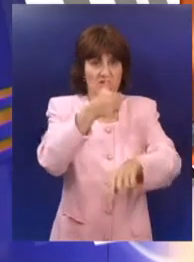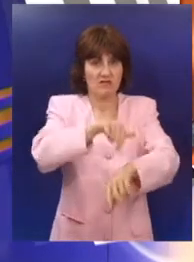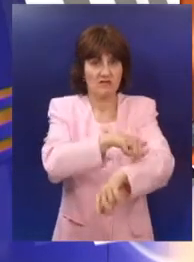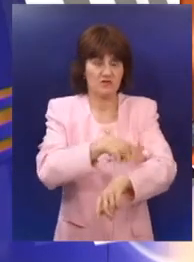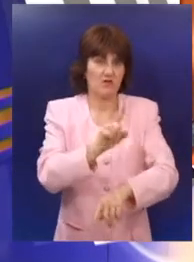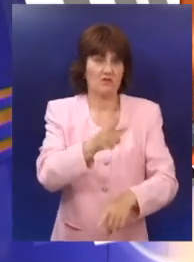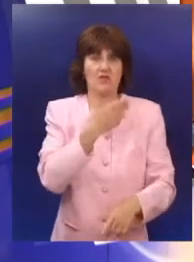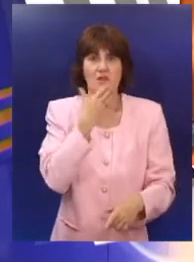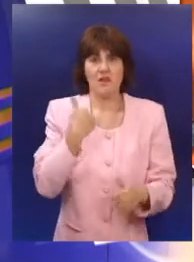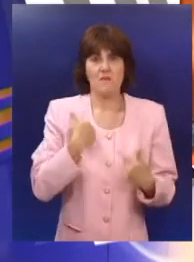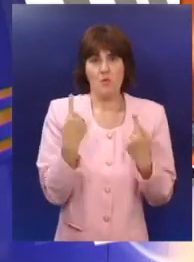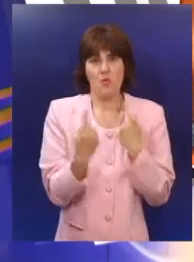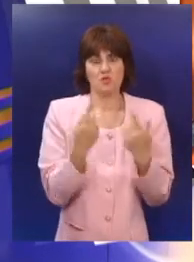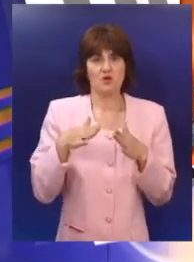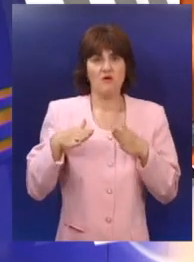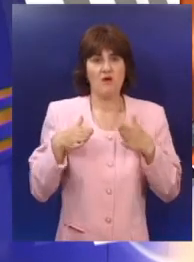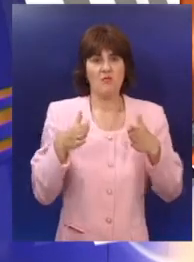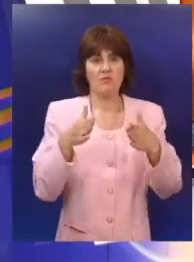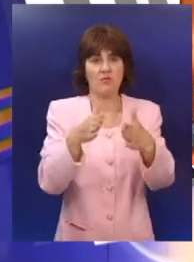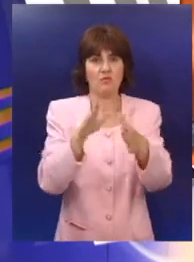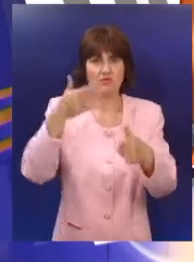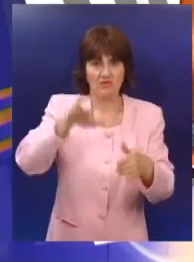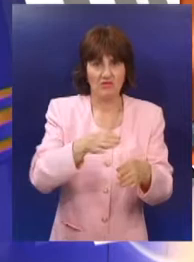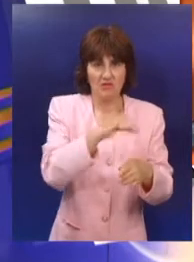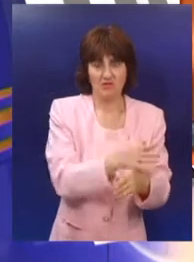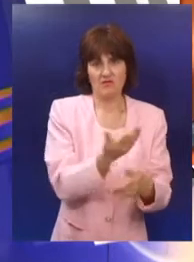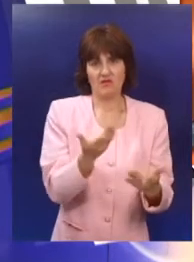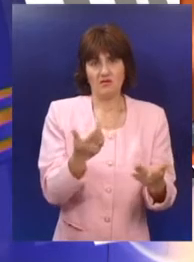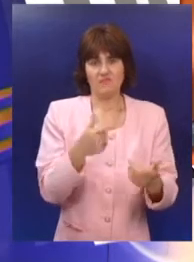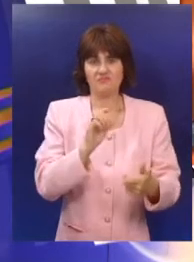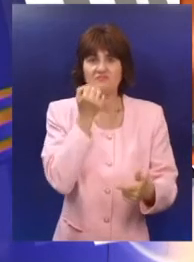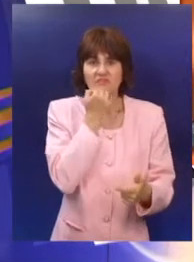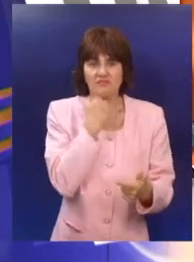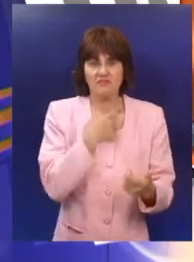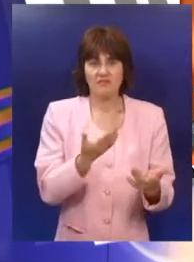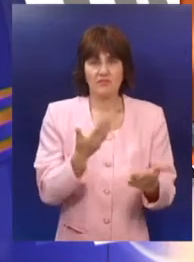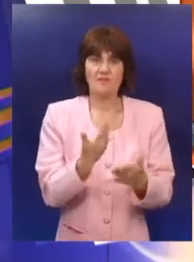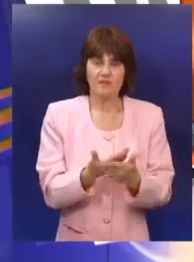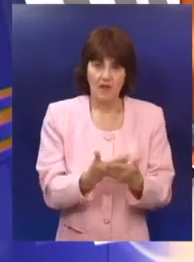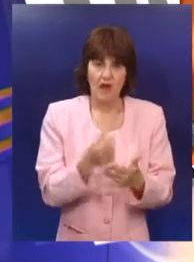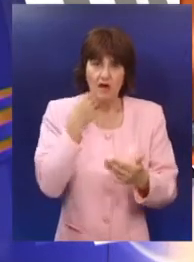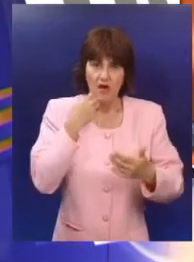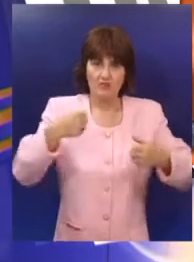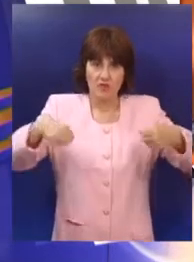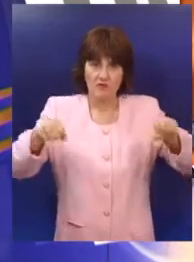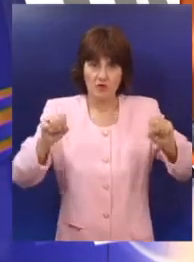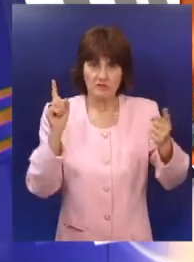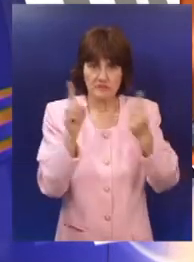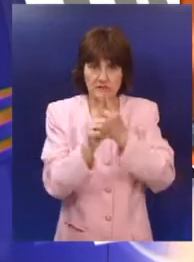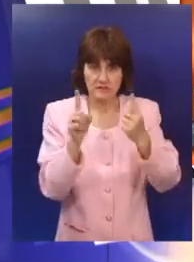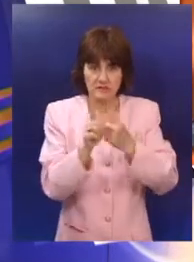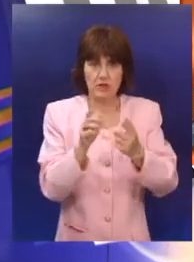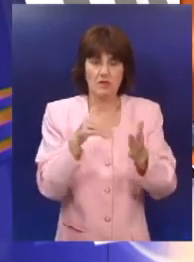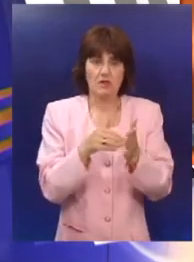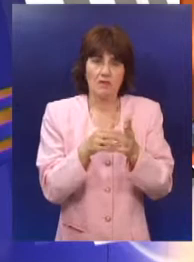na sat, znači mi nemamo ni uslova, ni mjesta gdje se to vozi u Srbiji, tako da tu kad se vozi u saobraćaj,